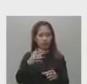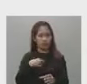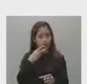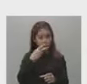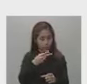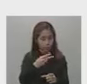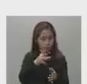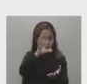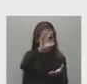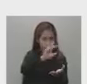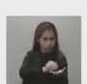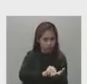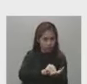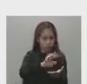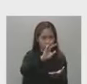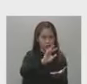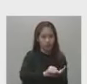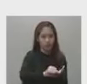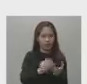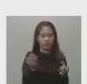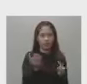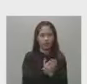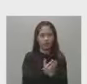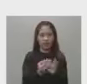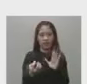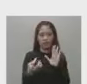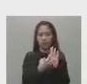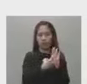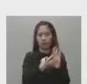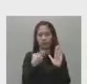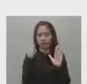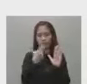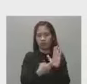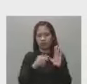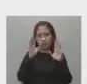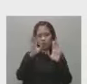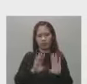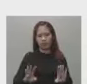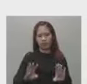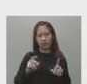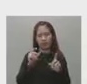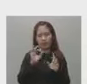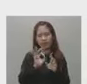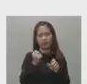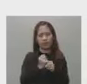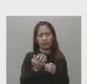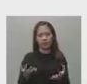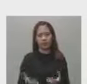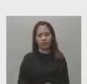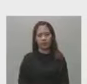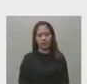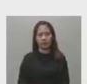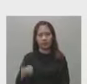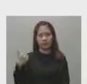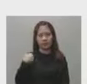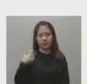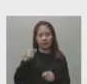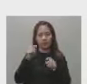ดไฟล์เหล่านี้แล้วมากลางให้ท่านประธานดูฮะว่าแบบฟอร์มที่เขาใช้เป็นยังไงครับท่านประธานเขาจะรายง